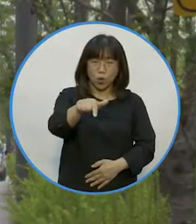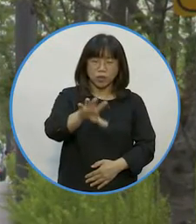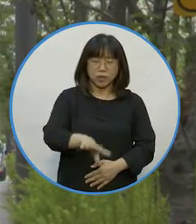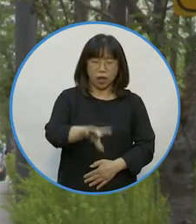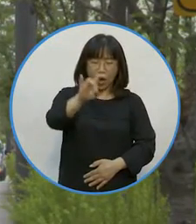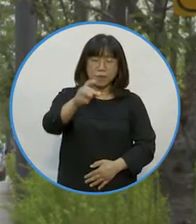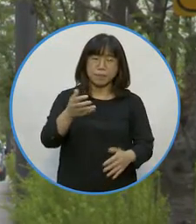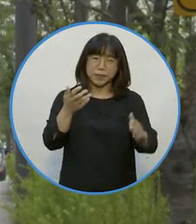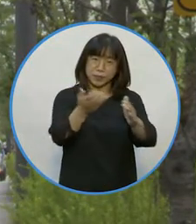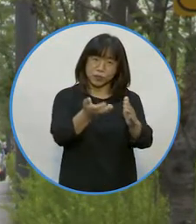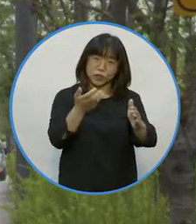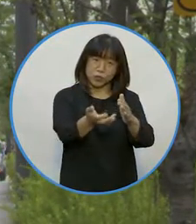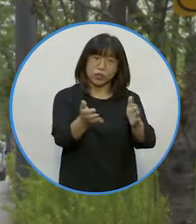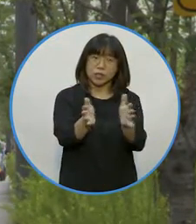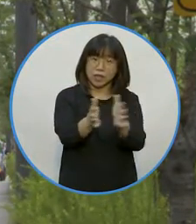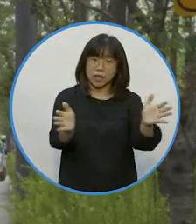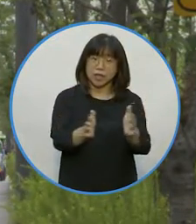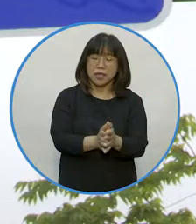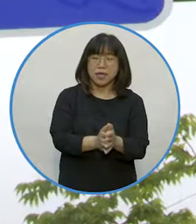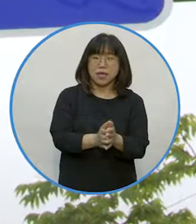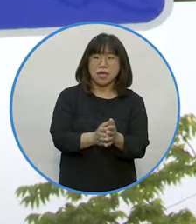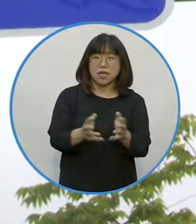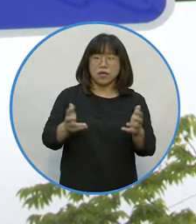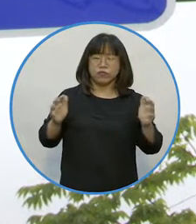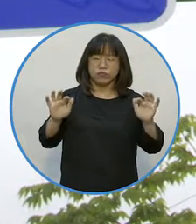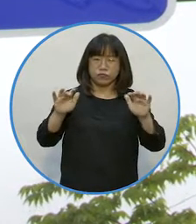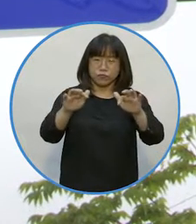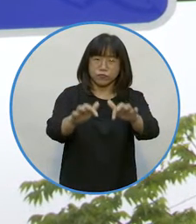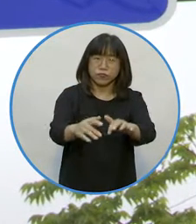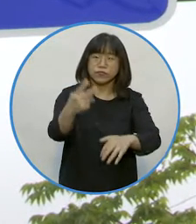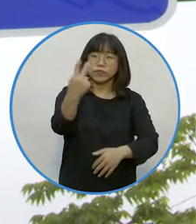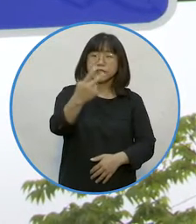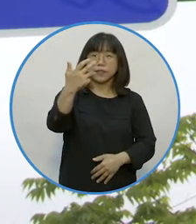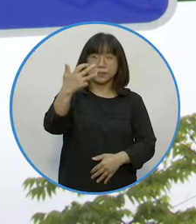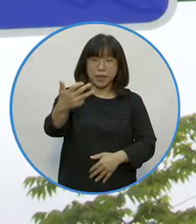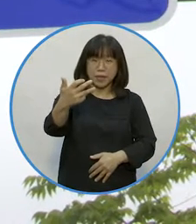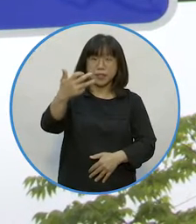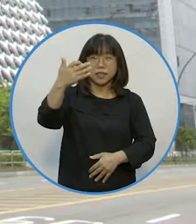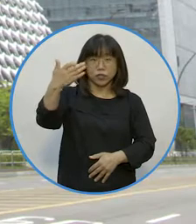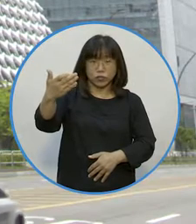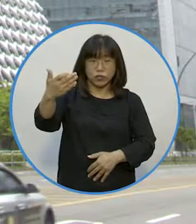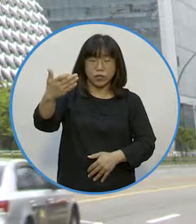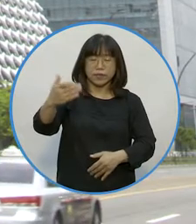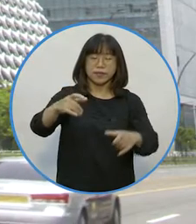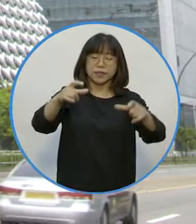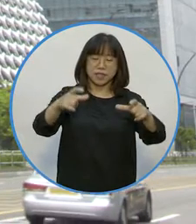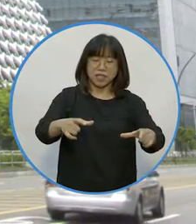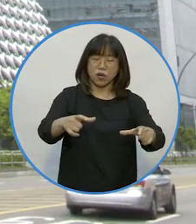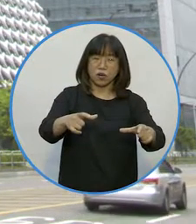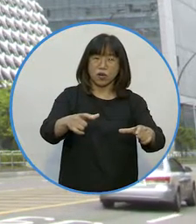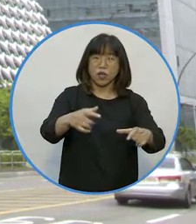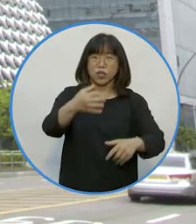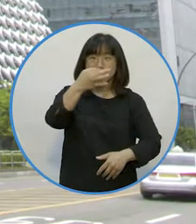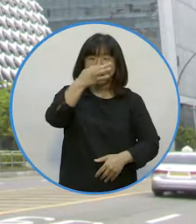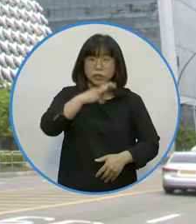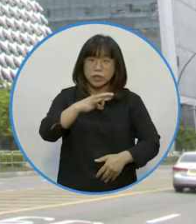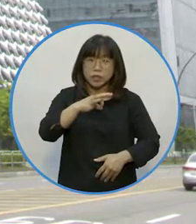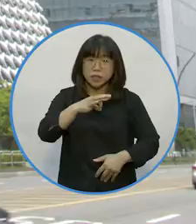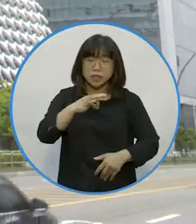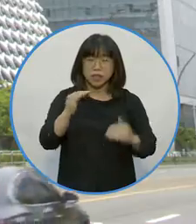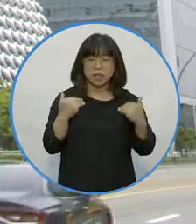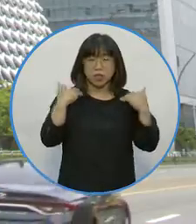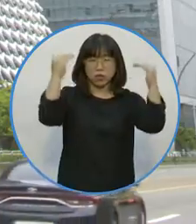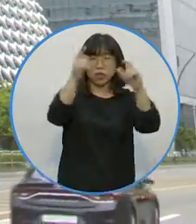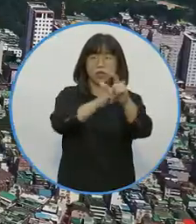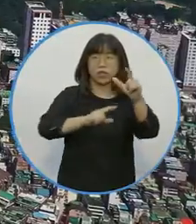2017년은 마곡지구가 갓 입주를 시작한 시기로 본격 입주가 시작된 2018년과 2019년의 지역